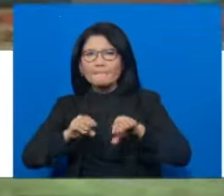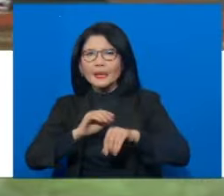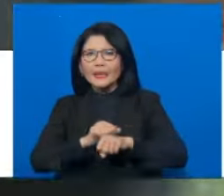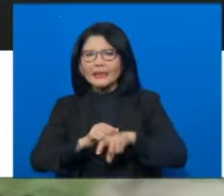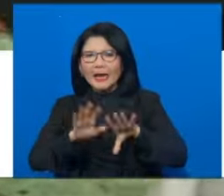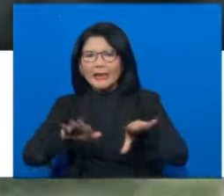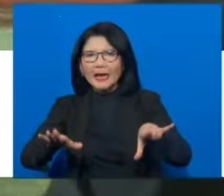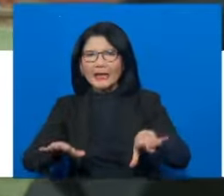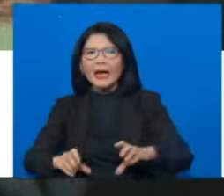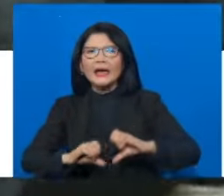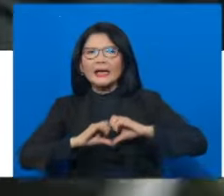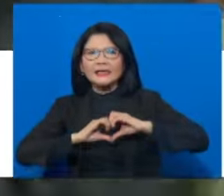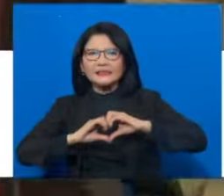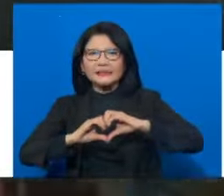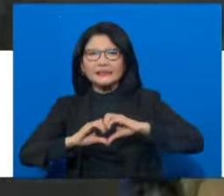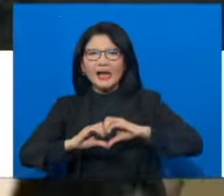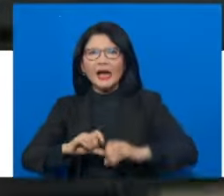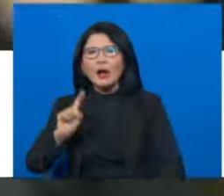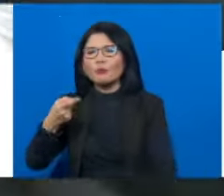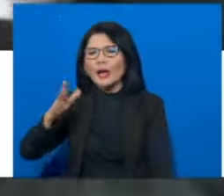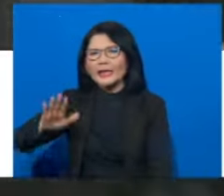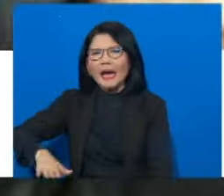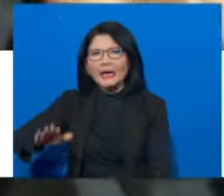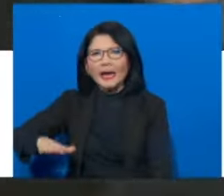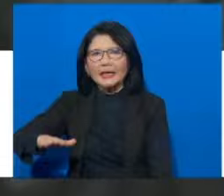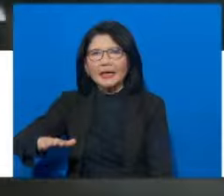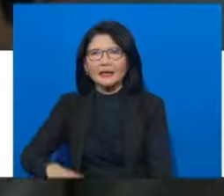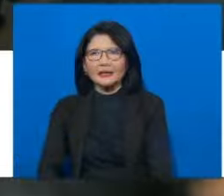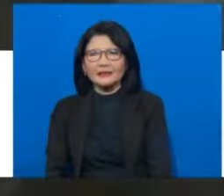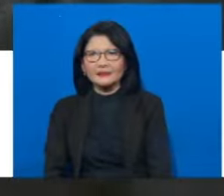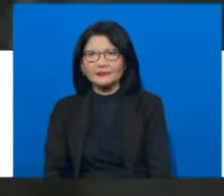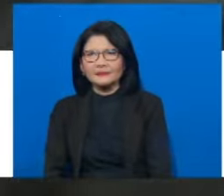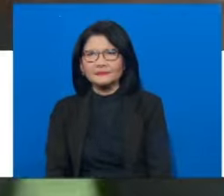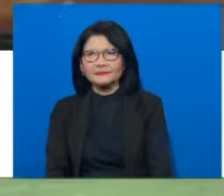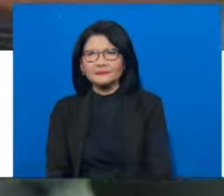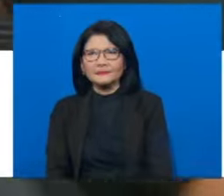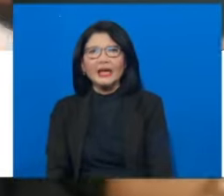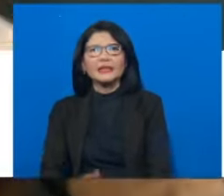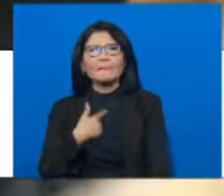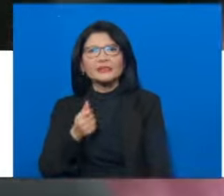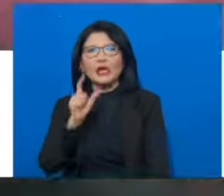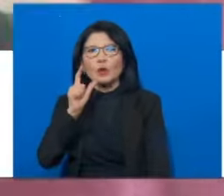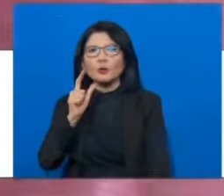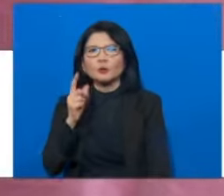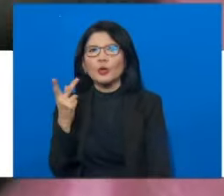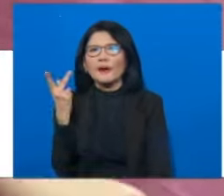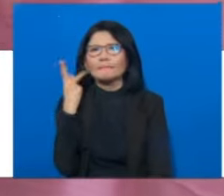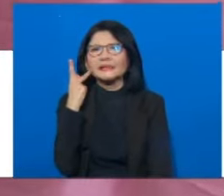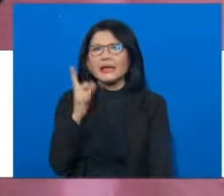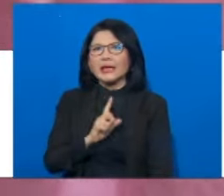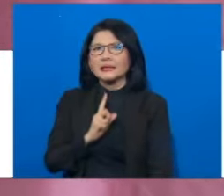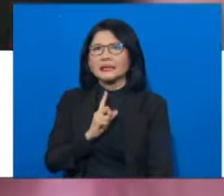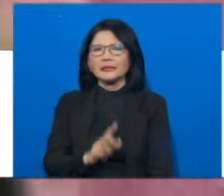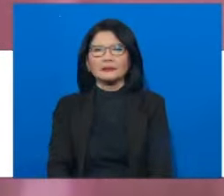rasa cinta pada silat sejak dini sekaligus sebagai bekal mereka untuk menjaga